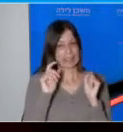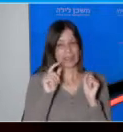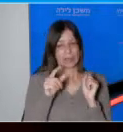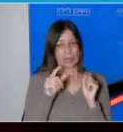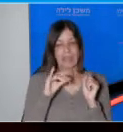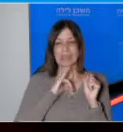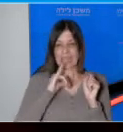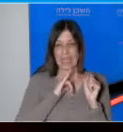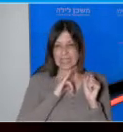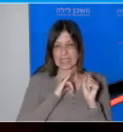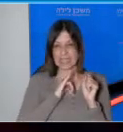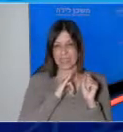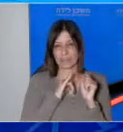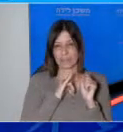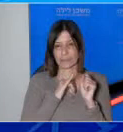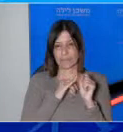באינטרס